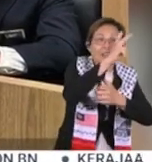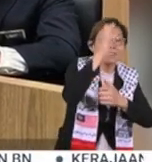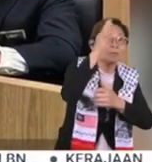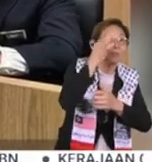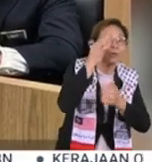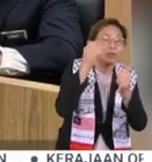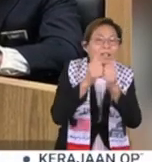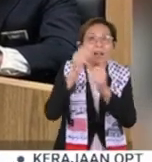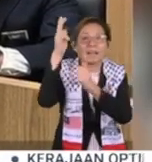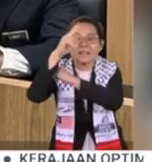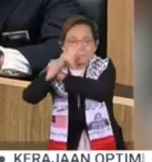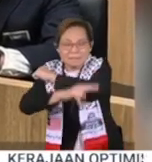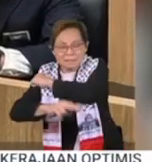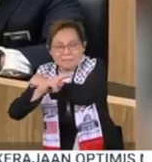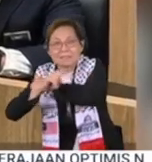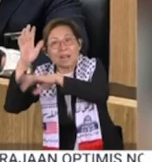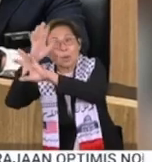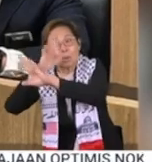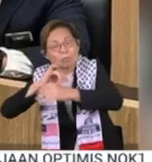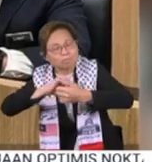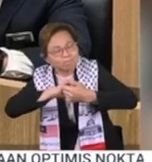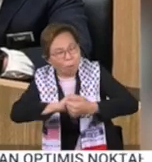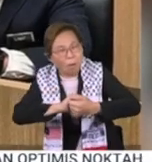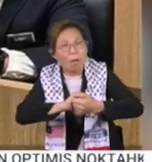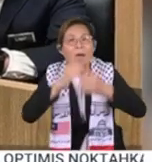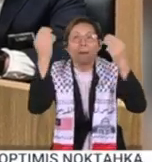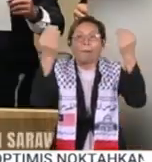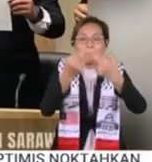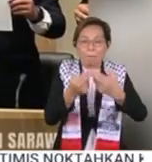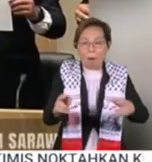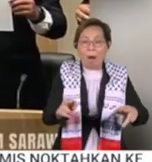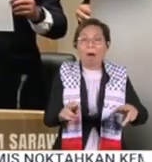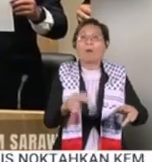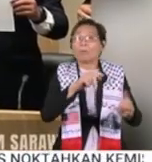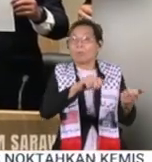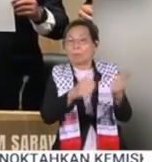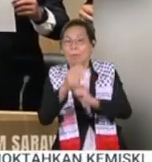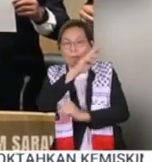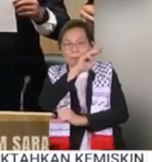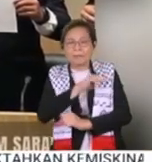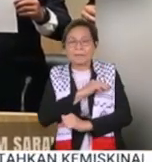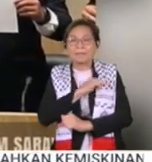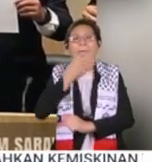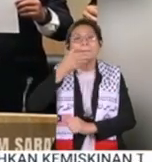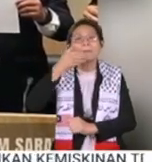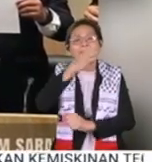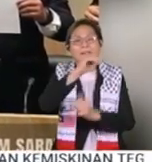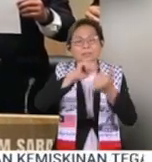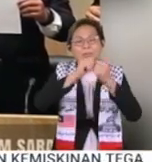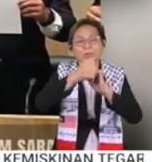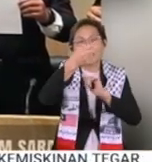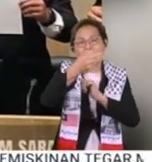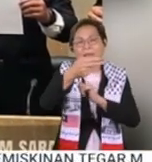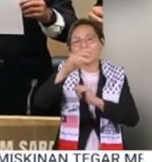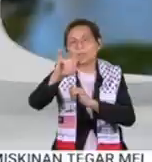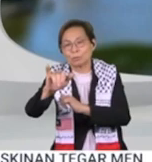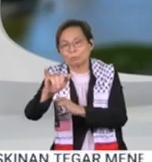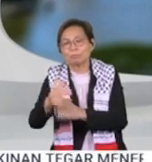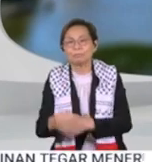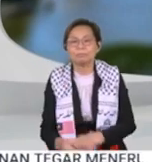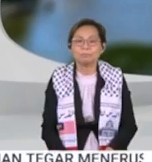Kerajaan Persekutuan dan Kerajaan Sarawak. Majlis perasmian akan disempurnakan oleh Menteri Belia dan Sukan Hannah Yeoh.